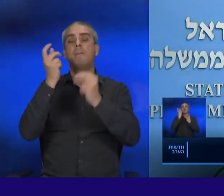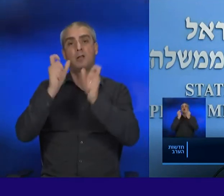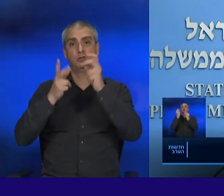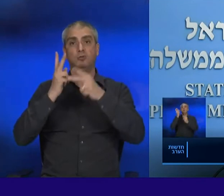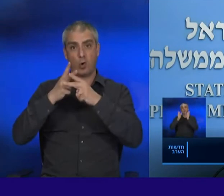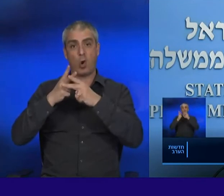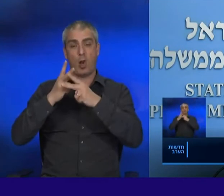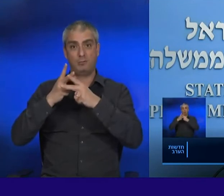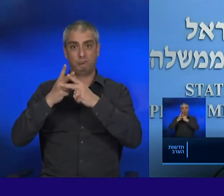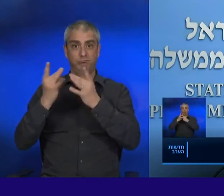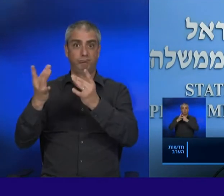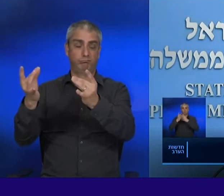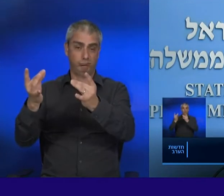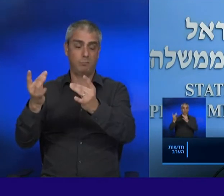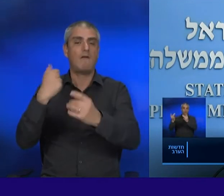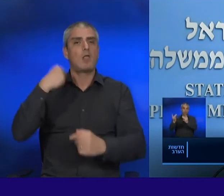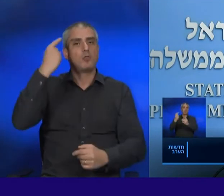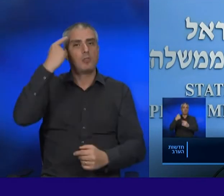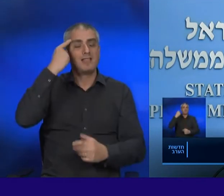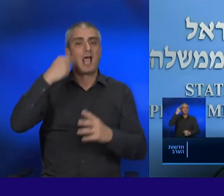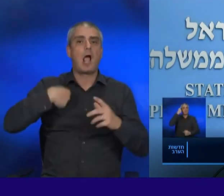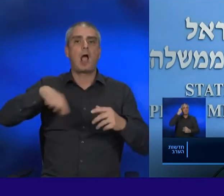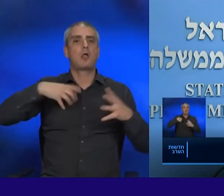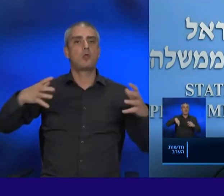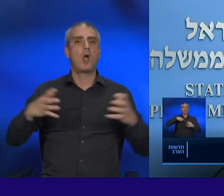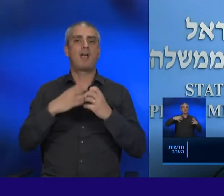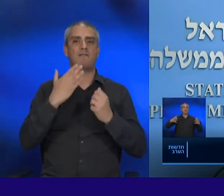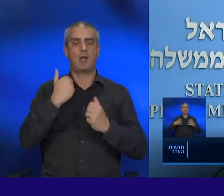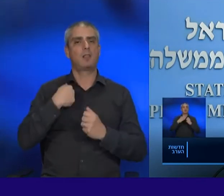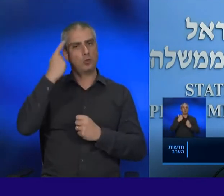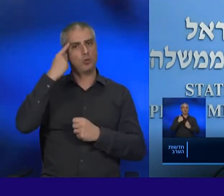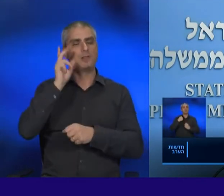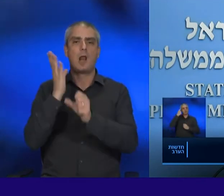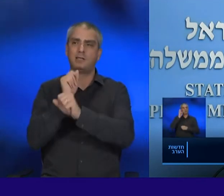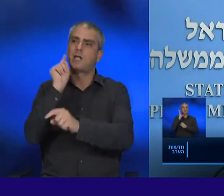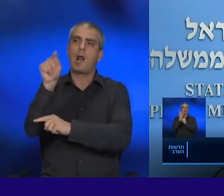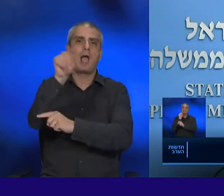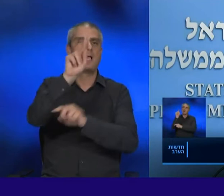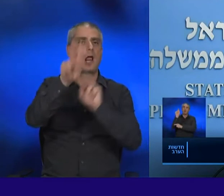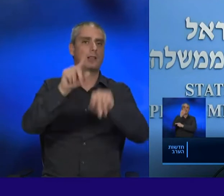יותר שייכלו, אבל אנחנו נדע שכחברה אנחנו נדע להגיע לכולם.